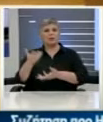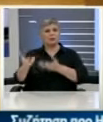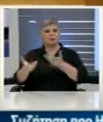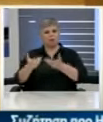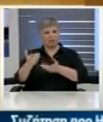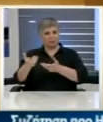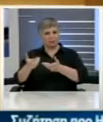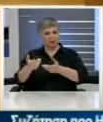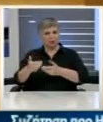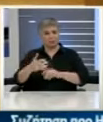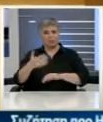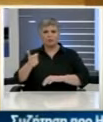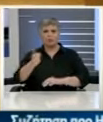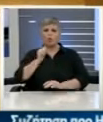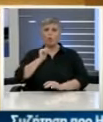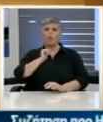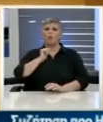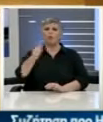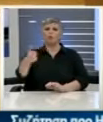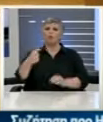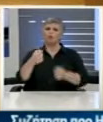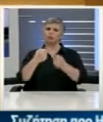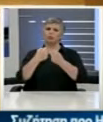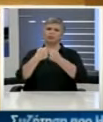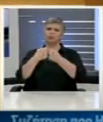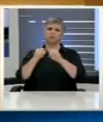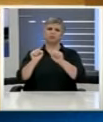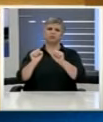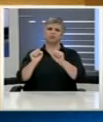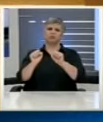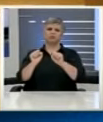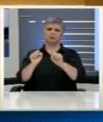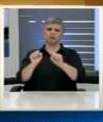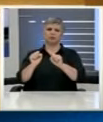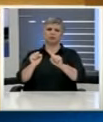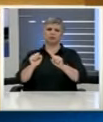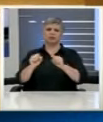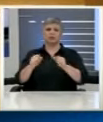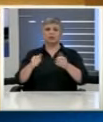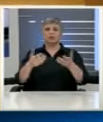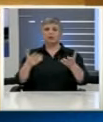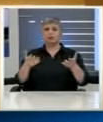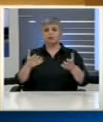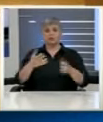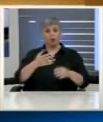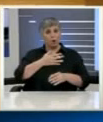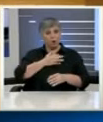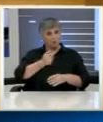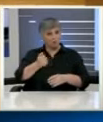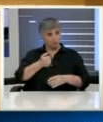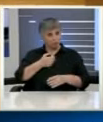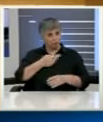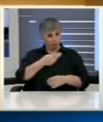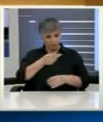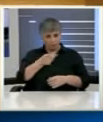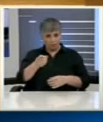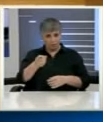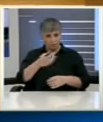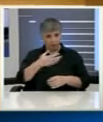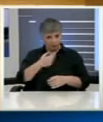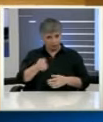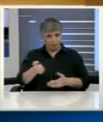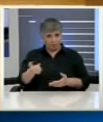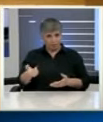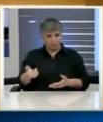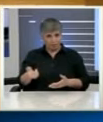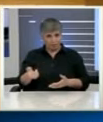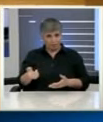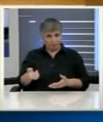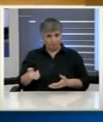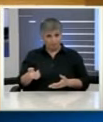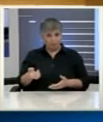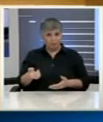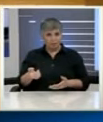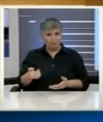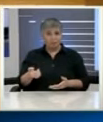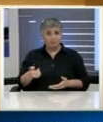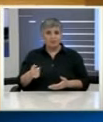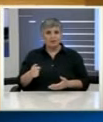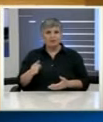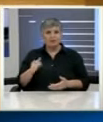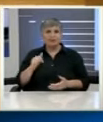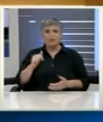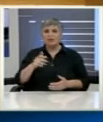κύ θ πλήρως και κακώς απολαμβάνει της εμπιστοσύνη σας καταλάβετε το κύριε τσίπρα δεν